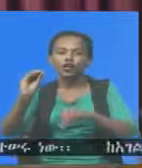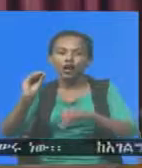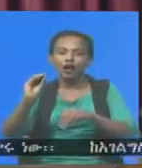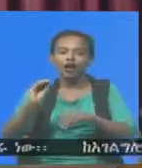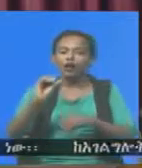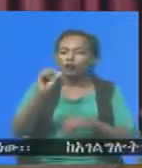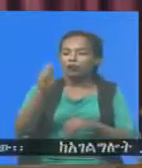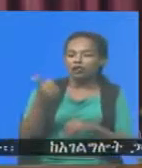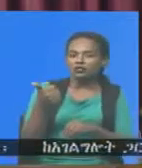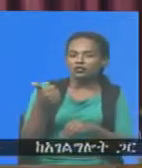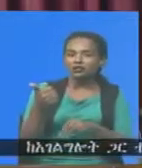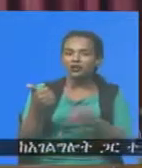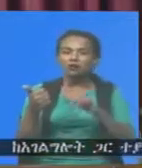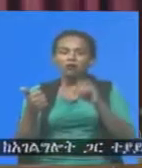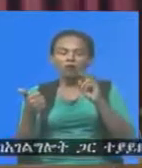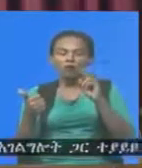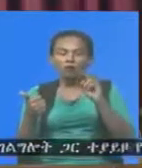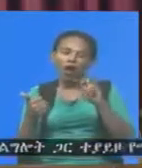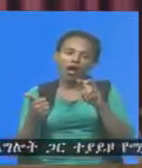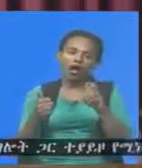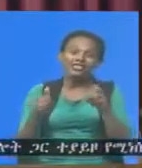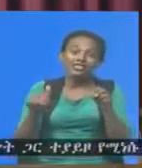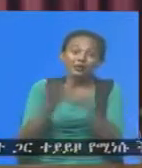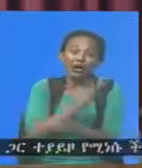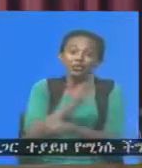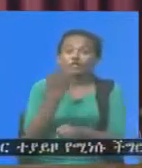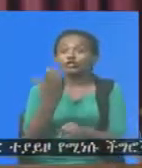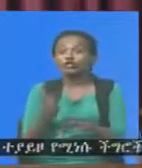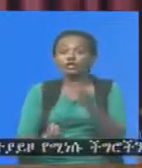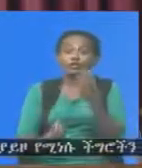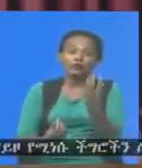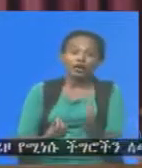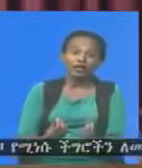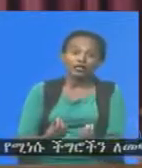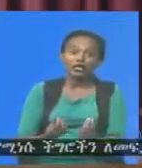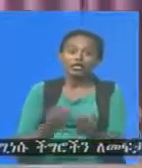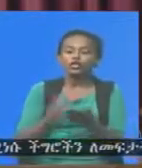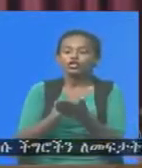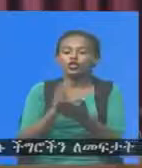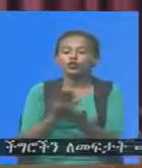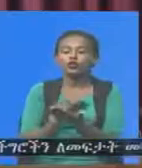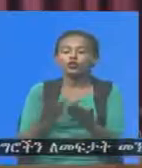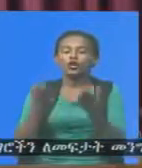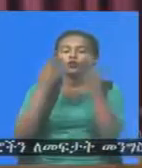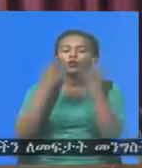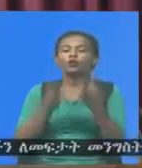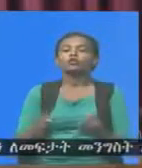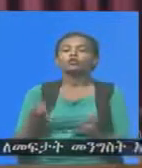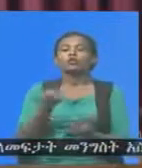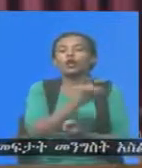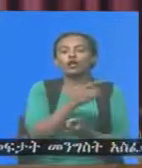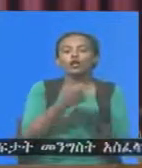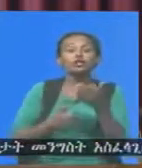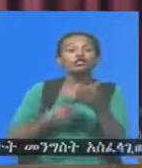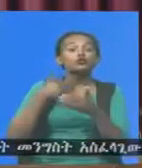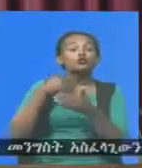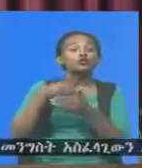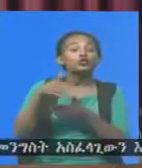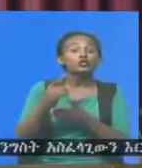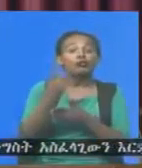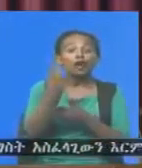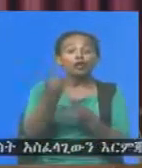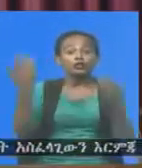በ10 በ20 በ30 አመት እንደ ብቃታችን የሼሩ ጉዳም ይወሰን ይሆናል። ከዚህ ውጪ በአንድ